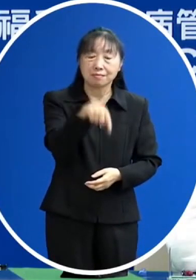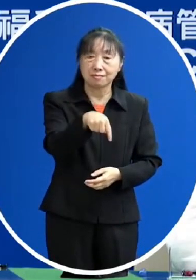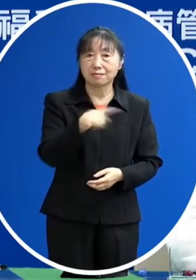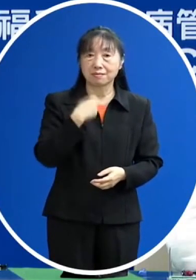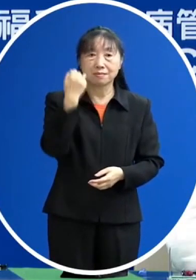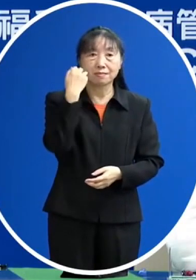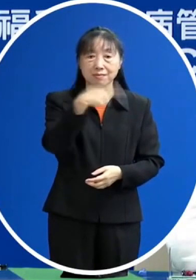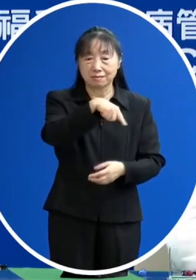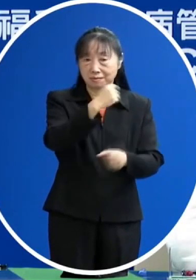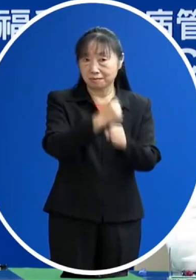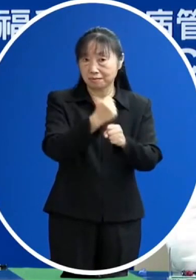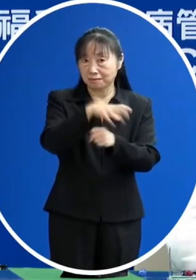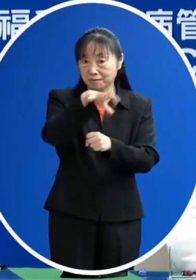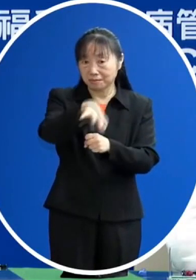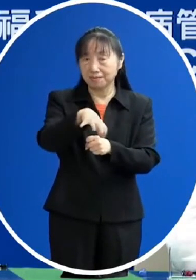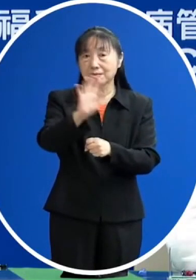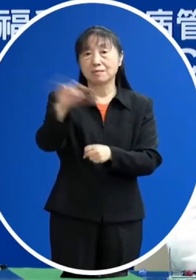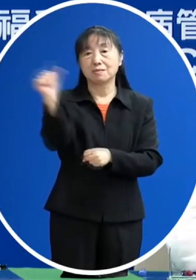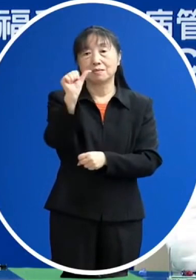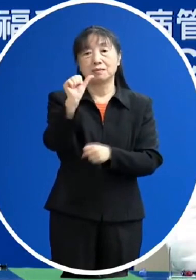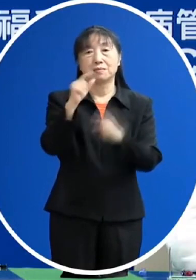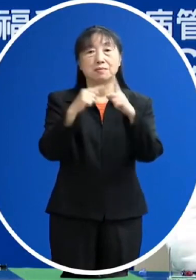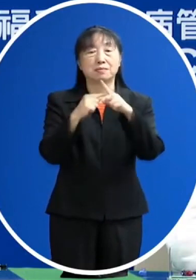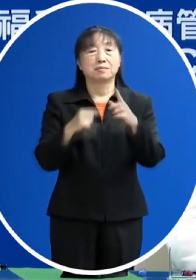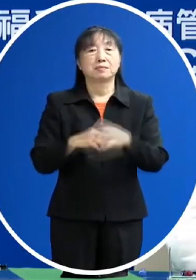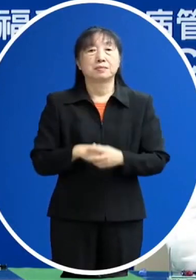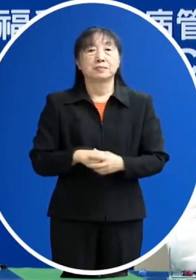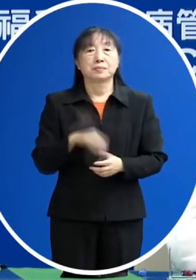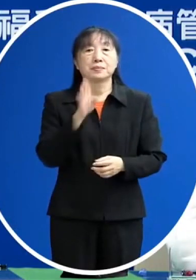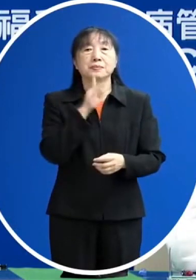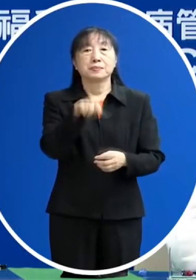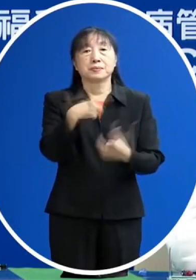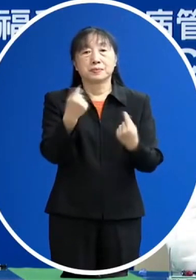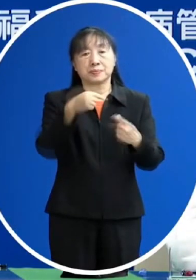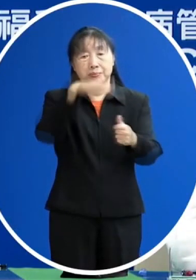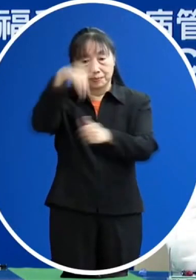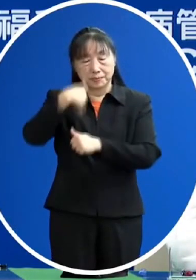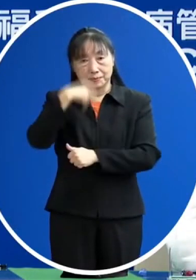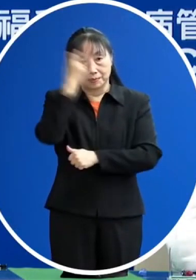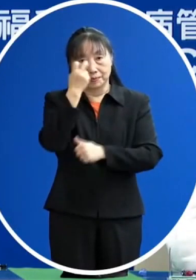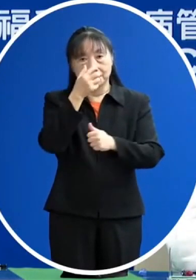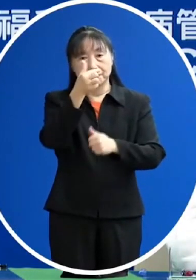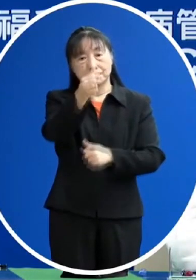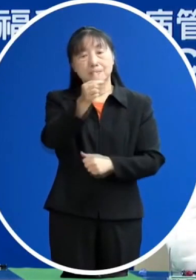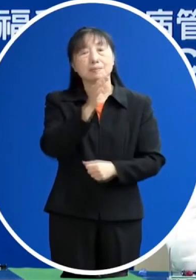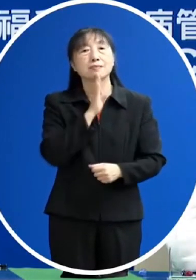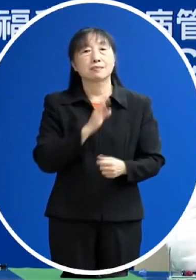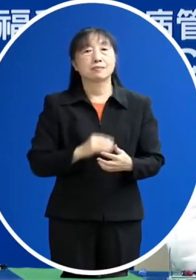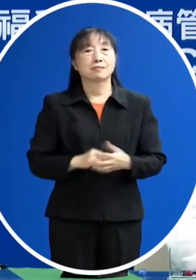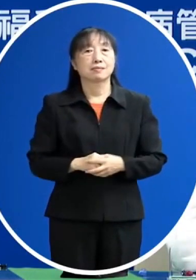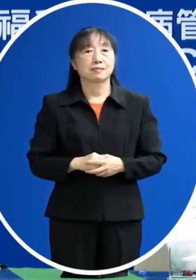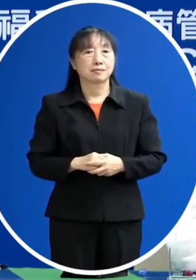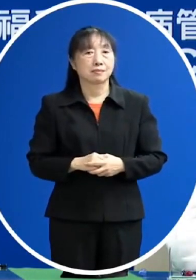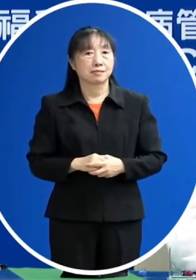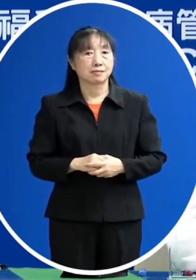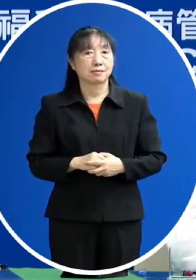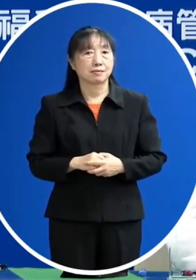上班的地方总共有5位，好，是被哈采了确诊。